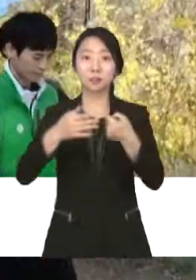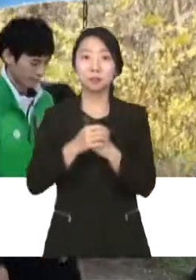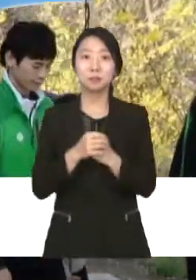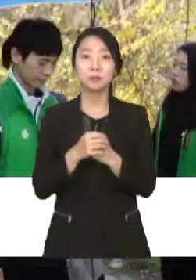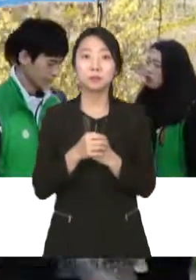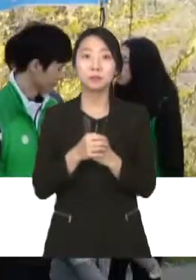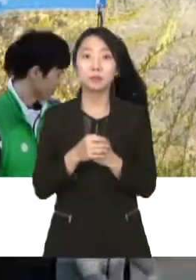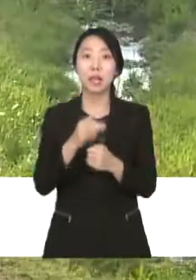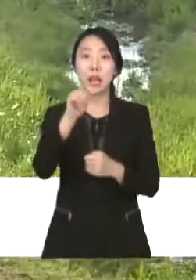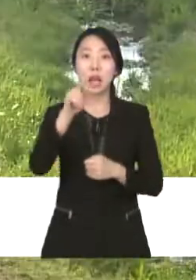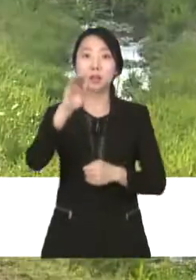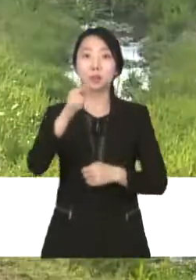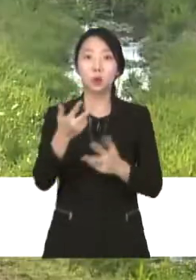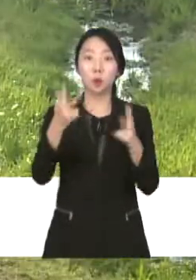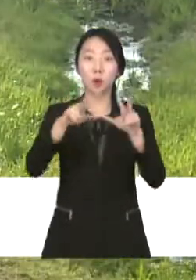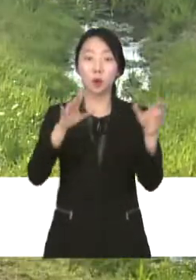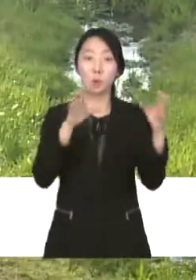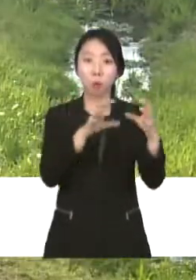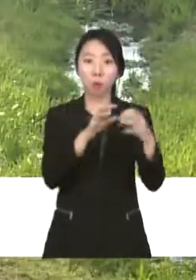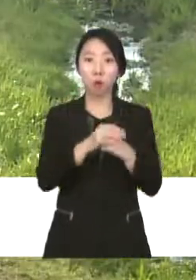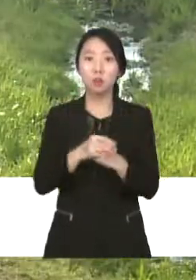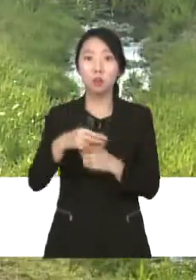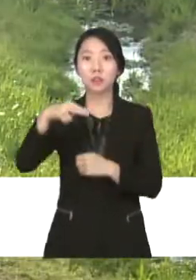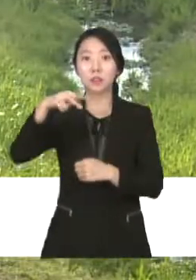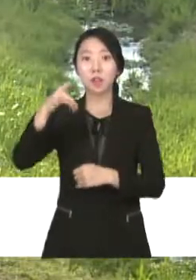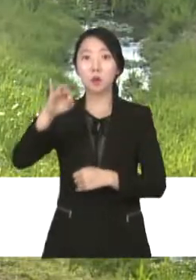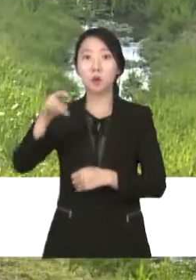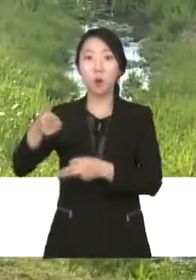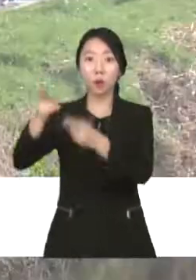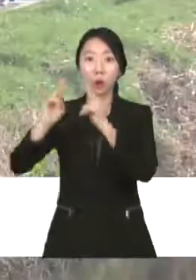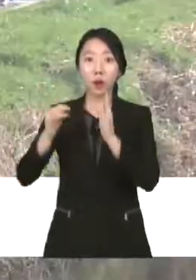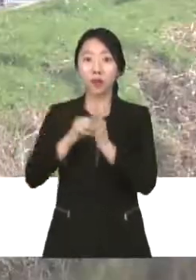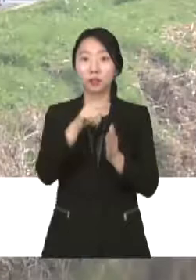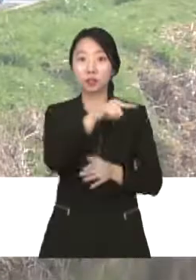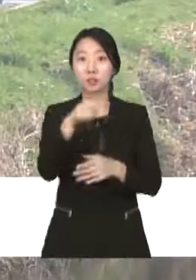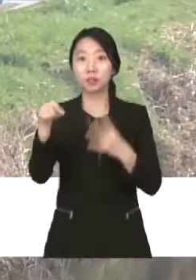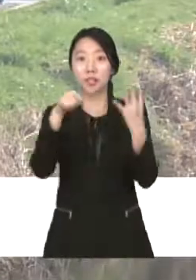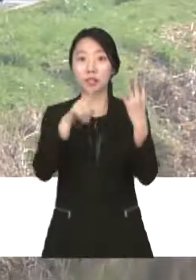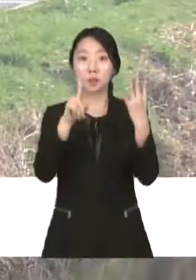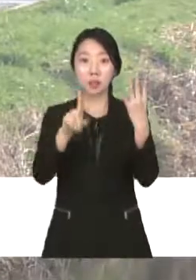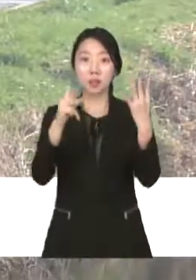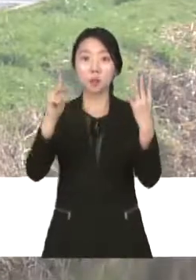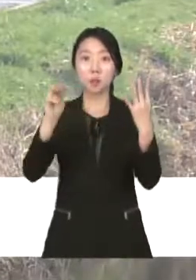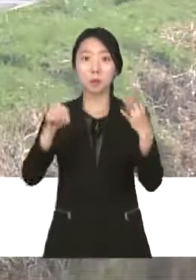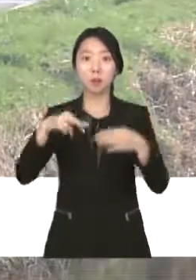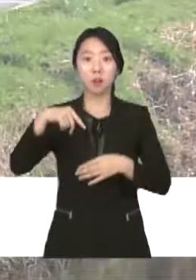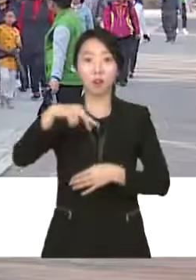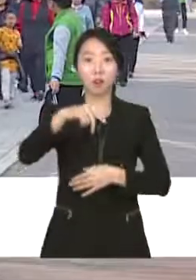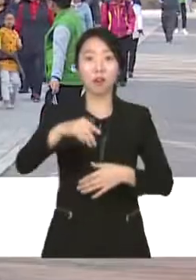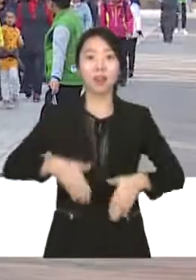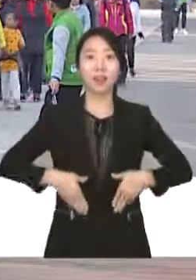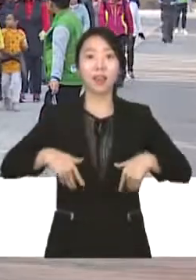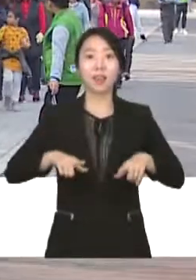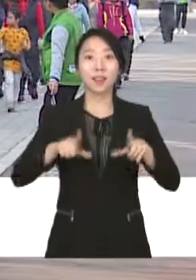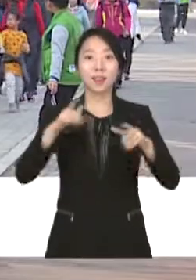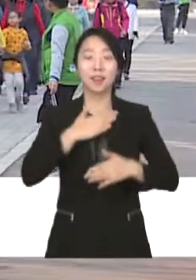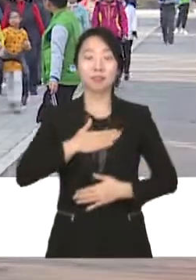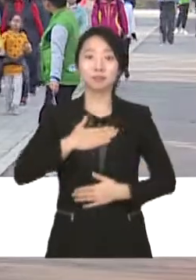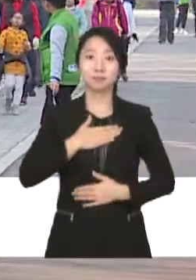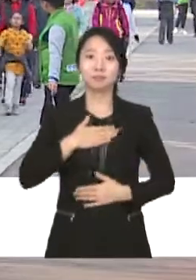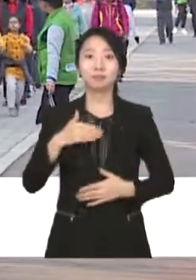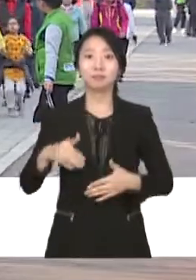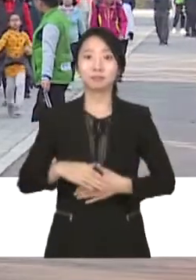가운데 참가자들은 하군 공원에서 집결해 3월 교 까지 약 4.1km 코스를 따라 걸으며 포근해진